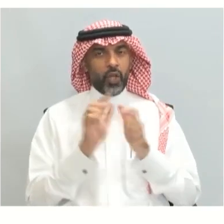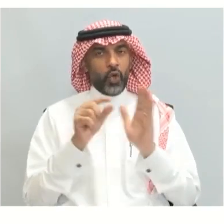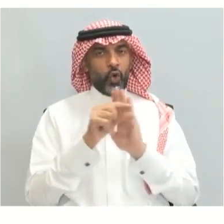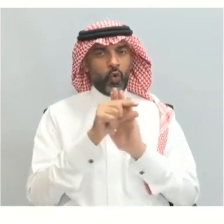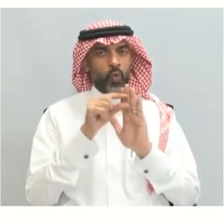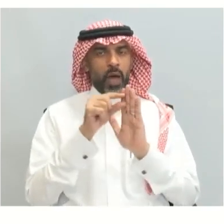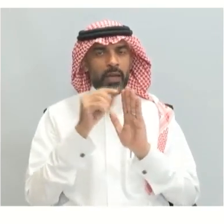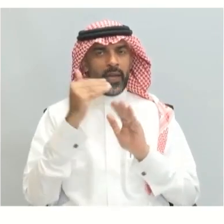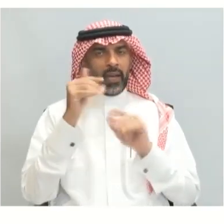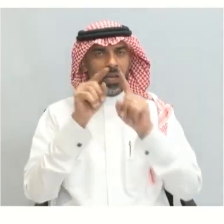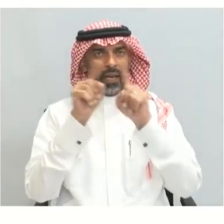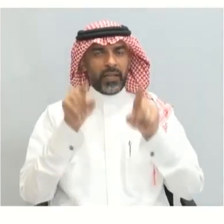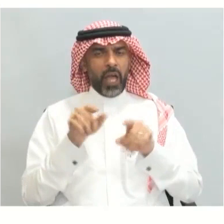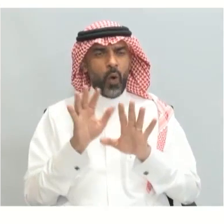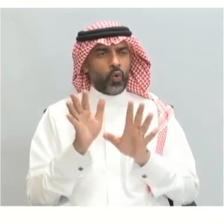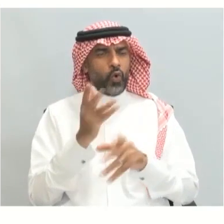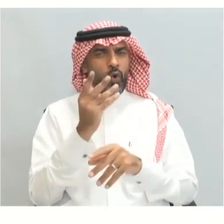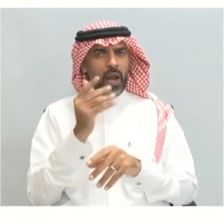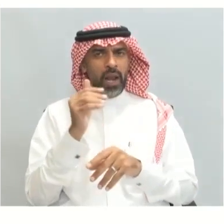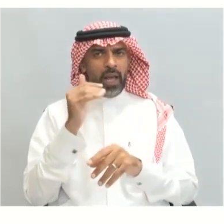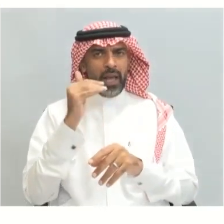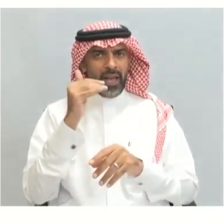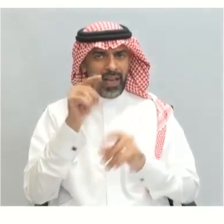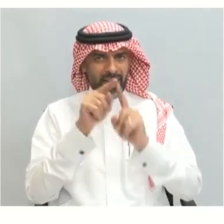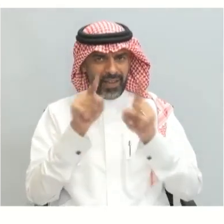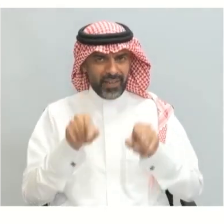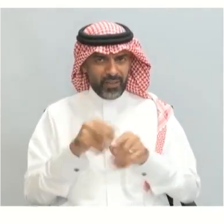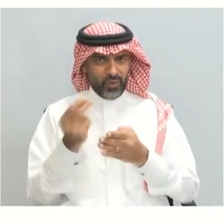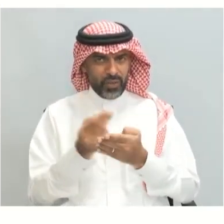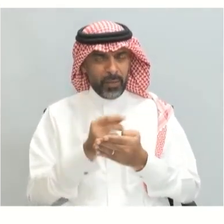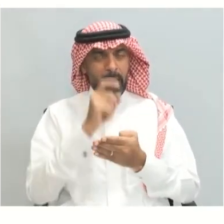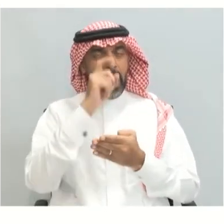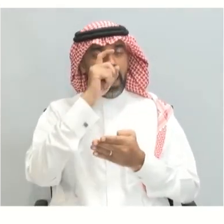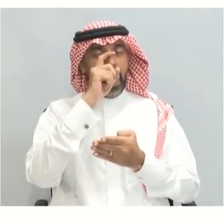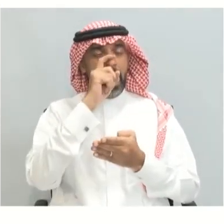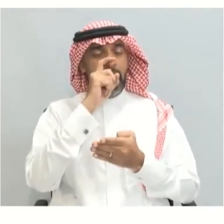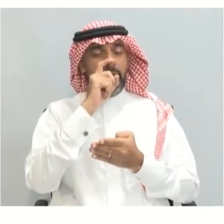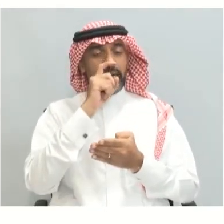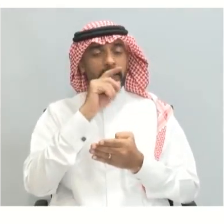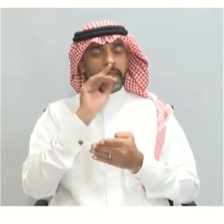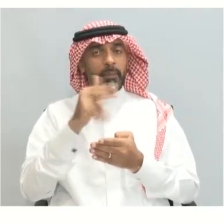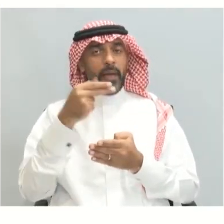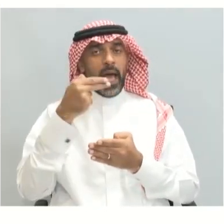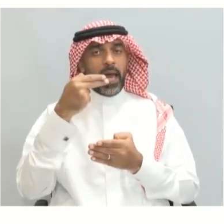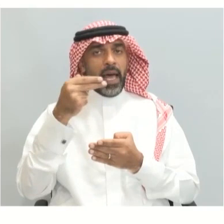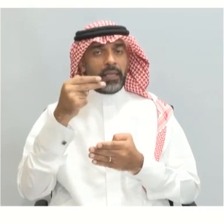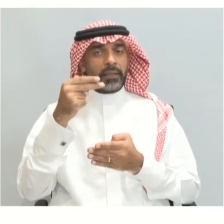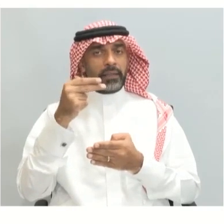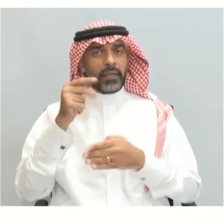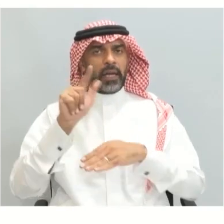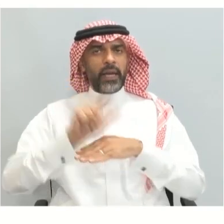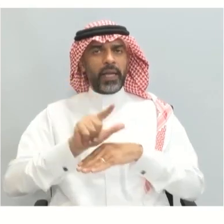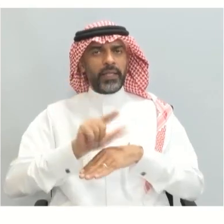الخريطه او في كل خريطه ترسم لابد ان ترسم بع ناصر رئيسيه اذا